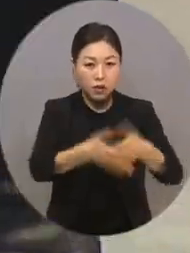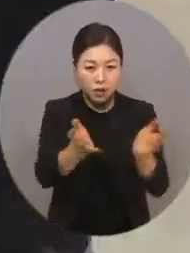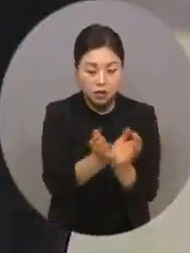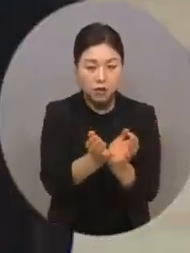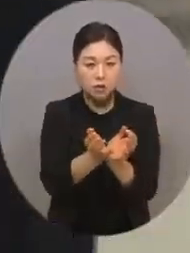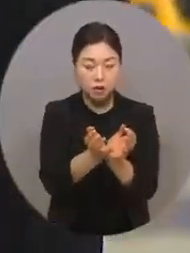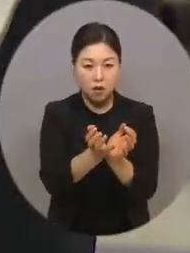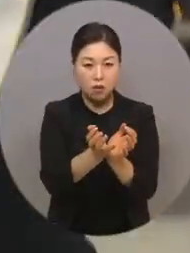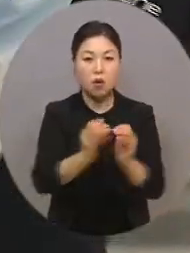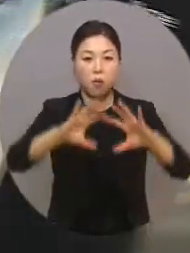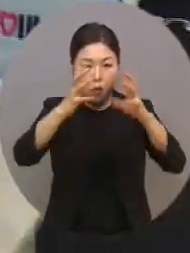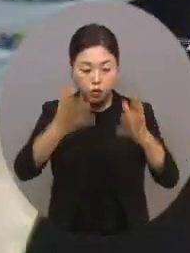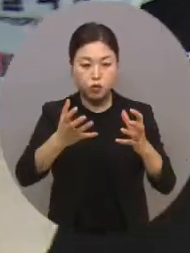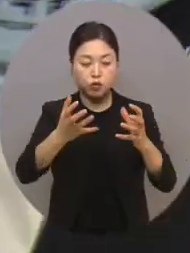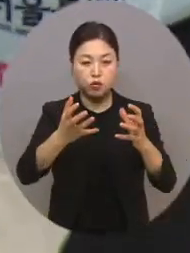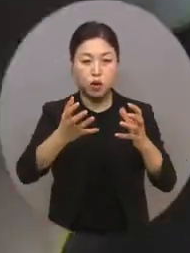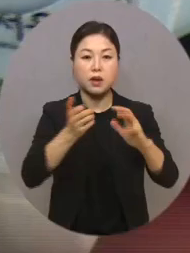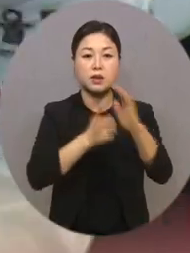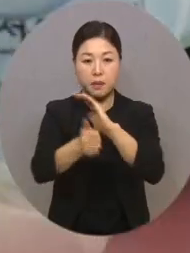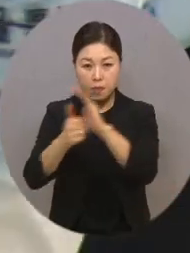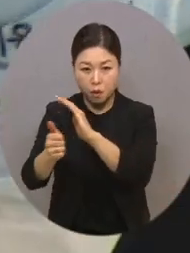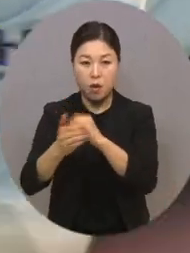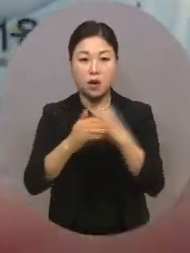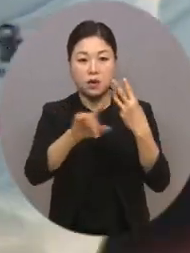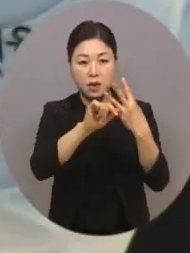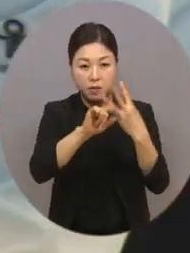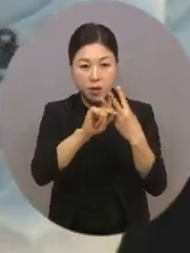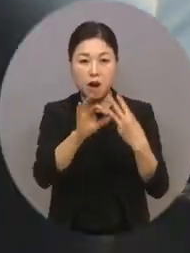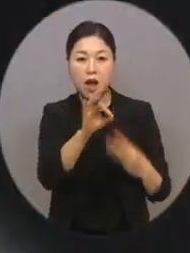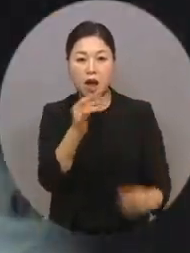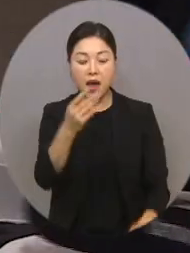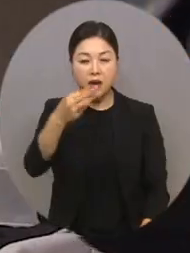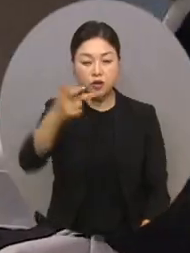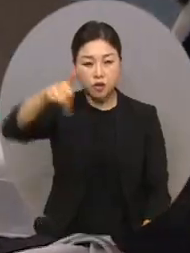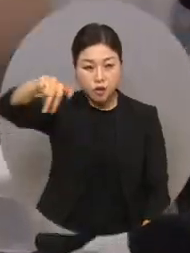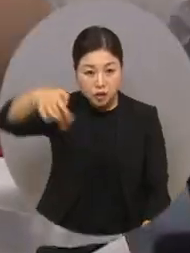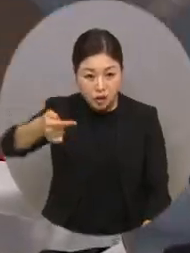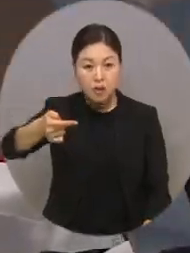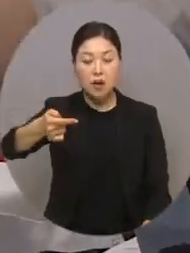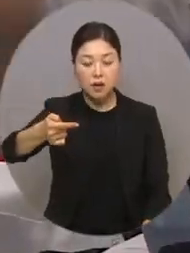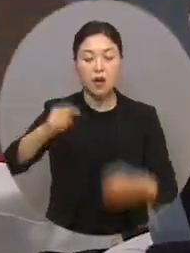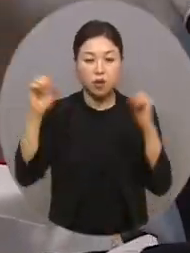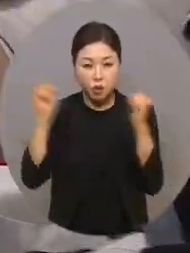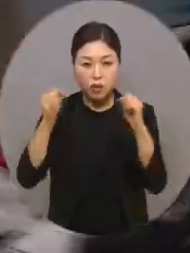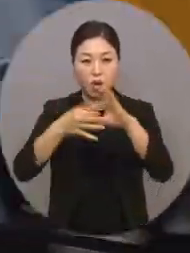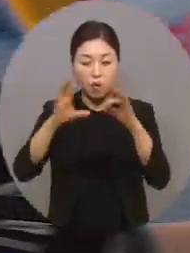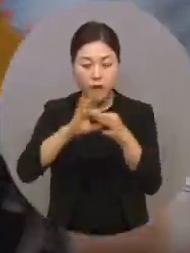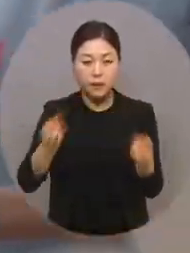국가대표로 오는 3월에 열리는 에르주름 동계 데플림픽 대회에도 참가할 예정입니다.